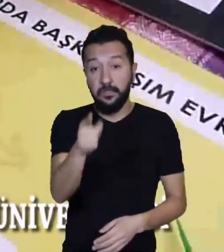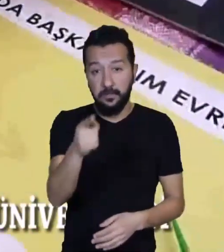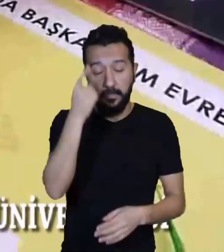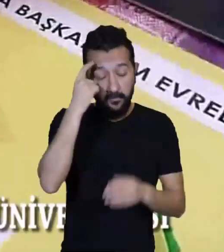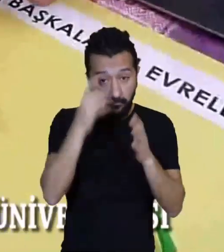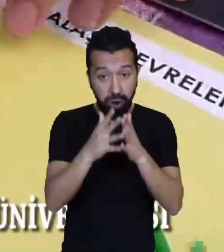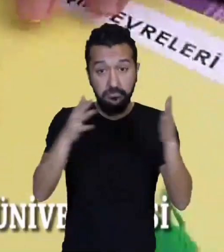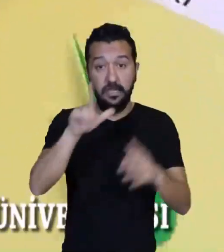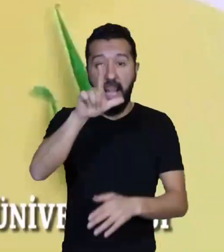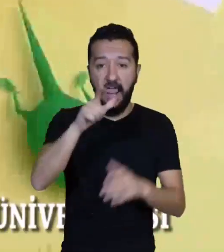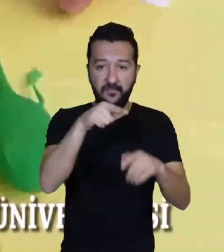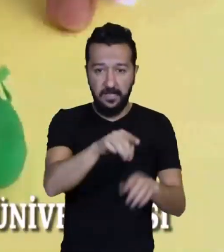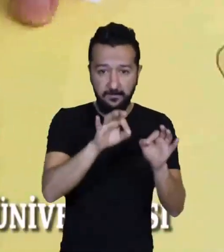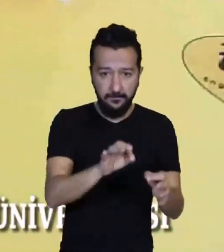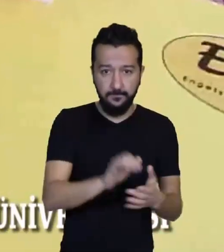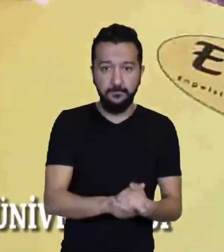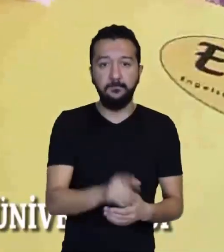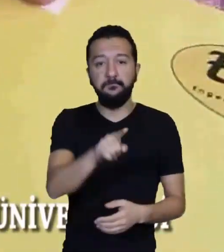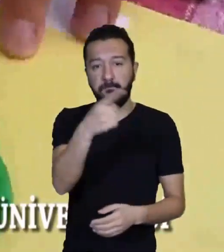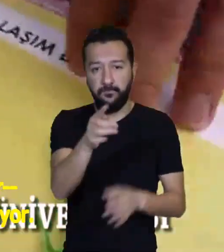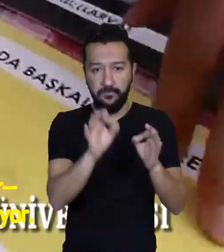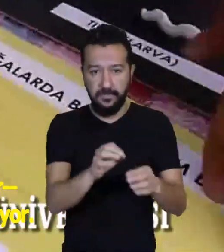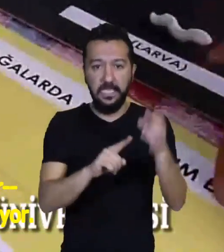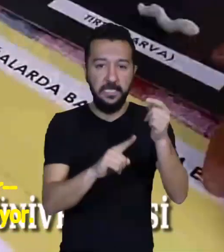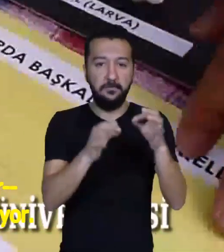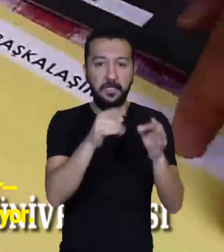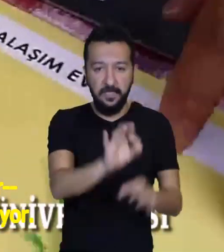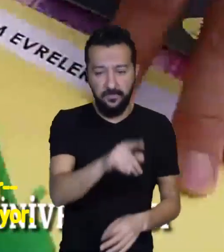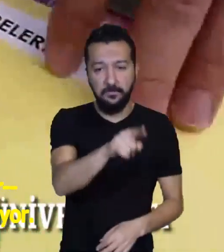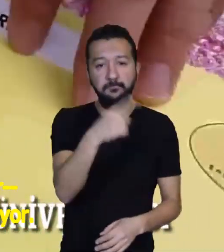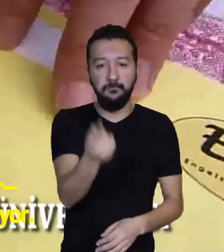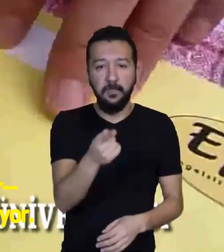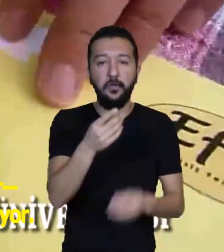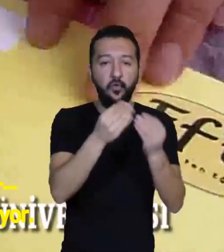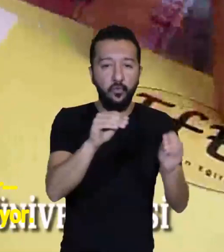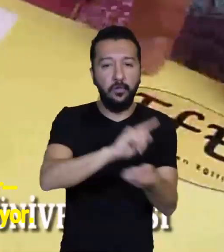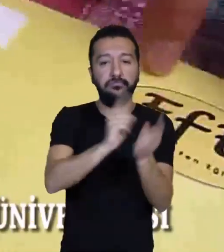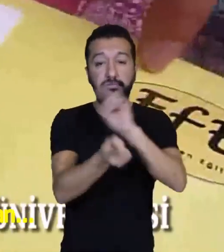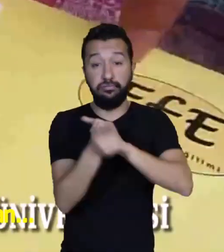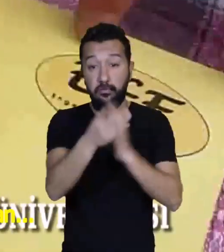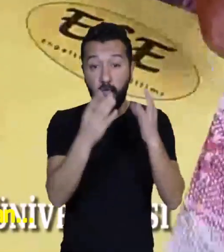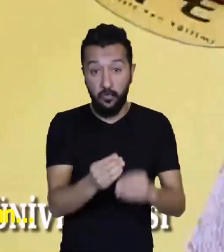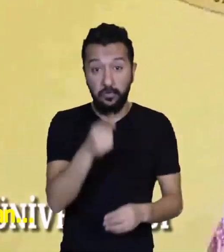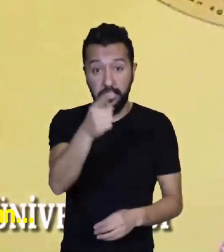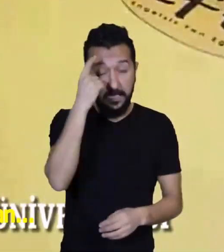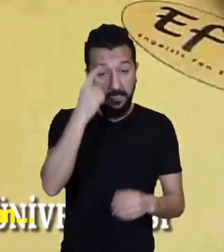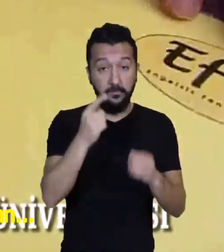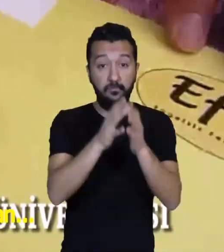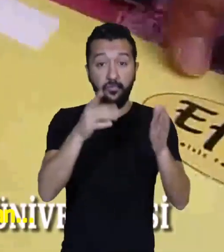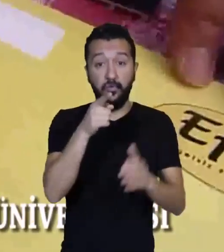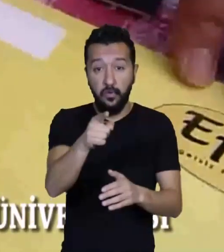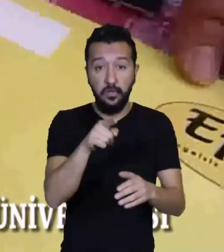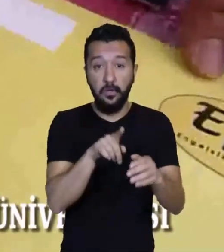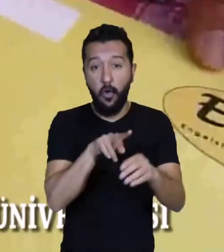baş larva dediğimiz yapılar. İri baş, evet bu herhalde evet, iri baş. Evet, iri baş, balığa benzer yani yapıyor. Yumurta sonra iri başa evet, dönüşüyor. Aynen bu, öyle. Bu gördüğümüz